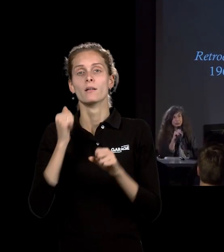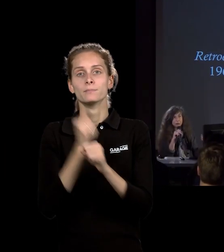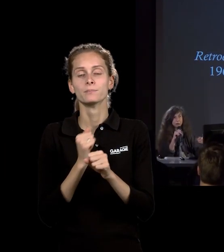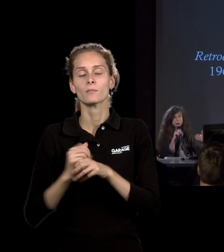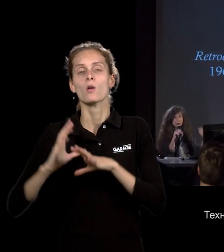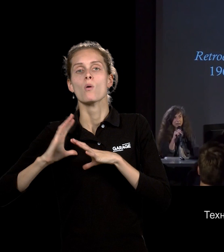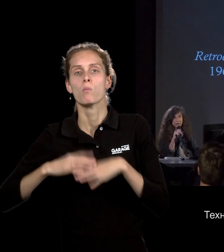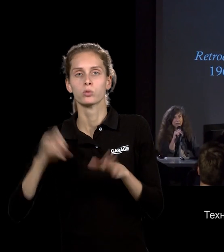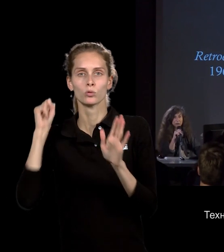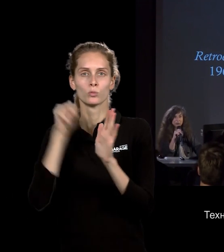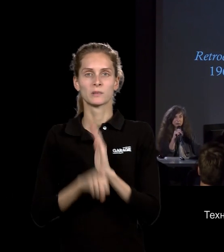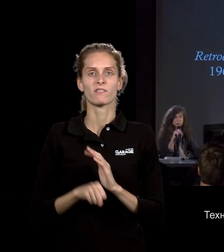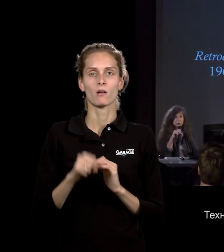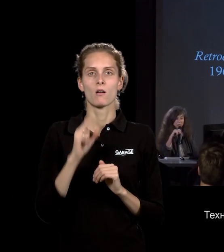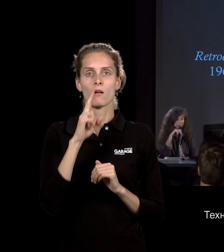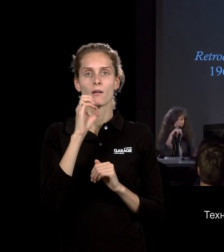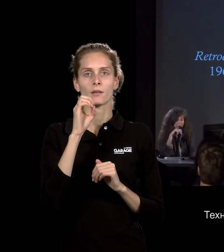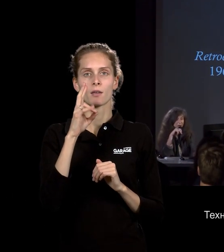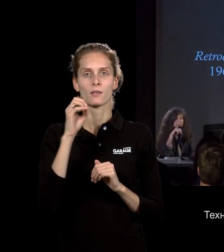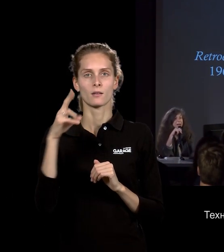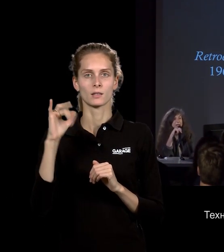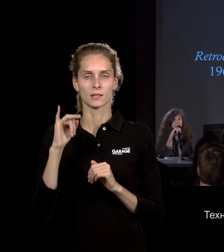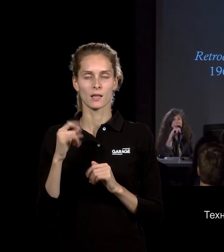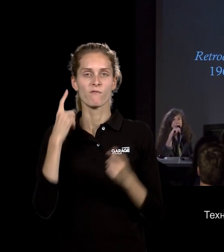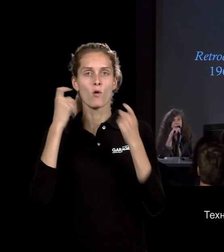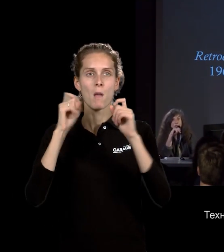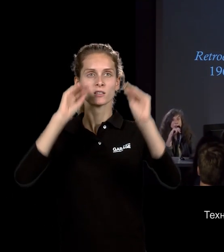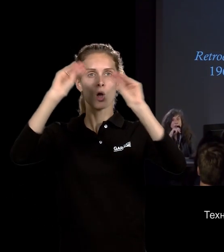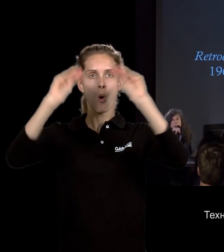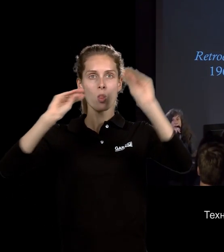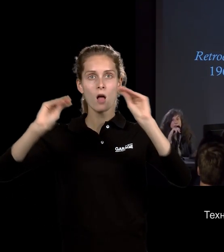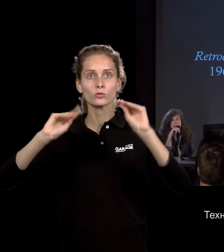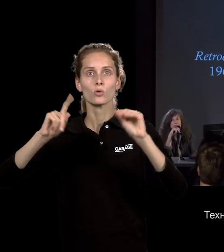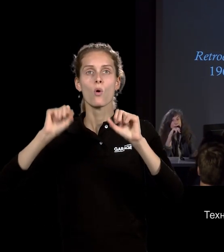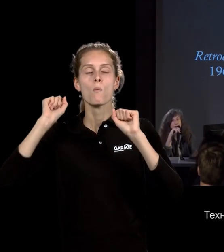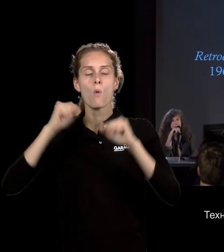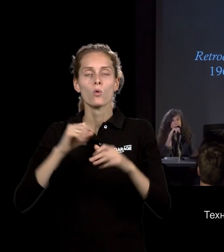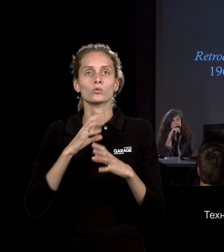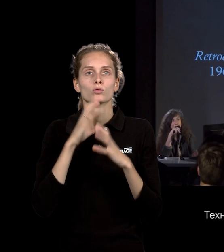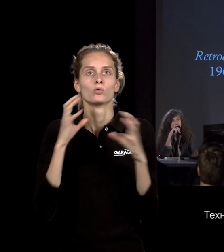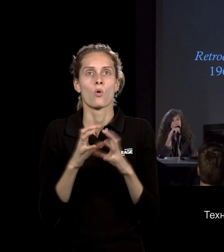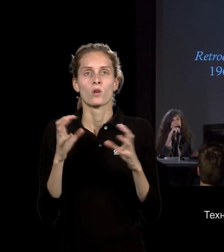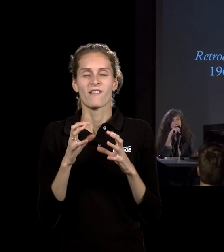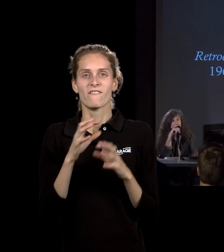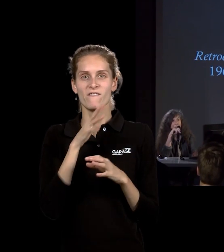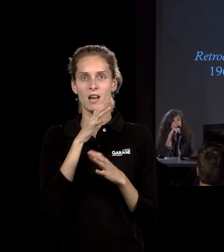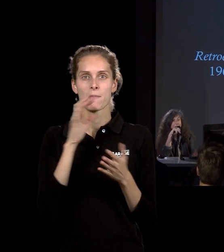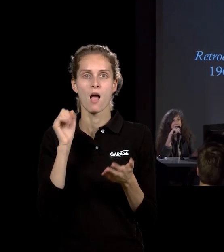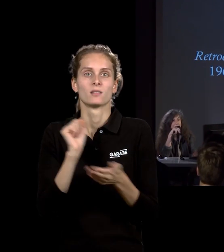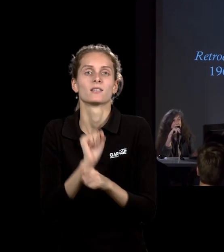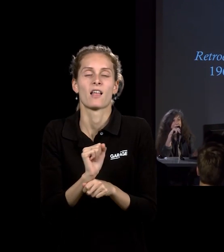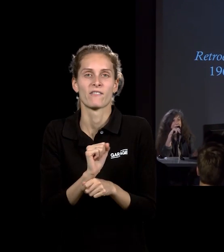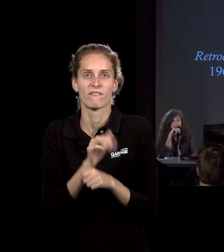Что оказывается, что эта техника вот этого информационного коллажа оказывается тем, что может запечатлеть время, что может запечатлеть